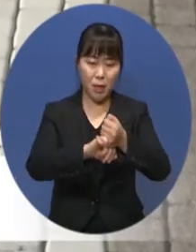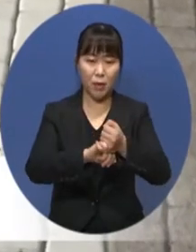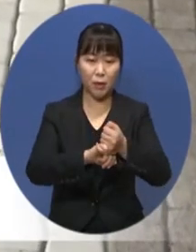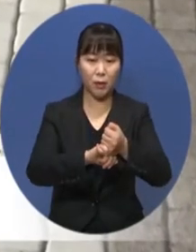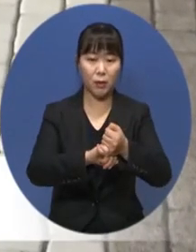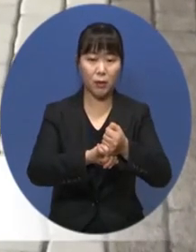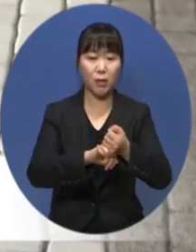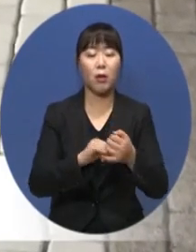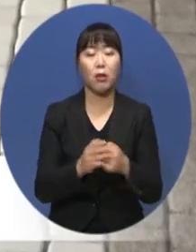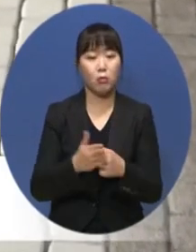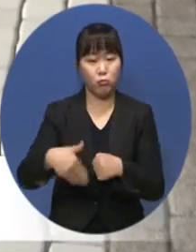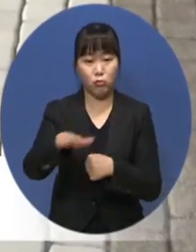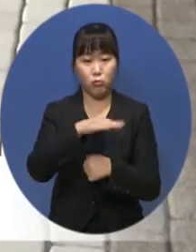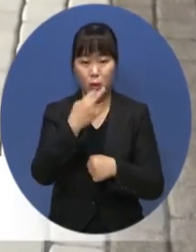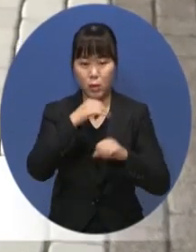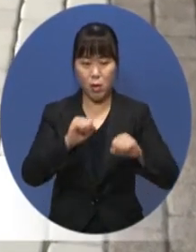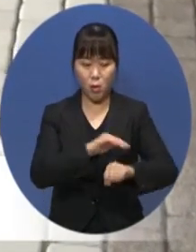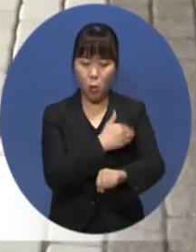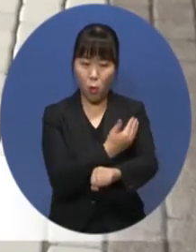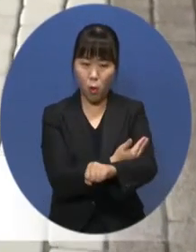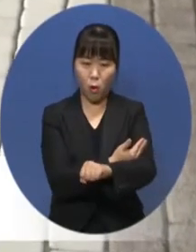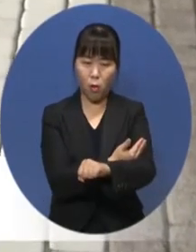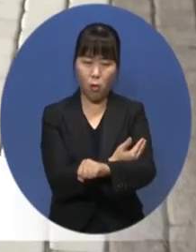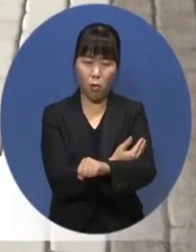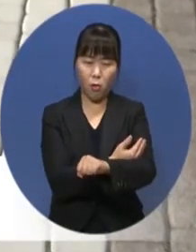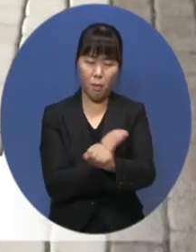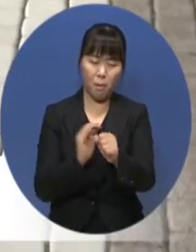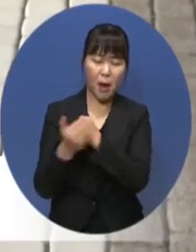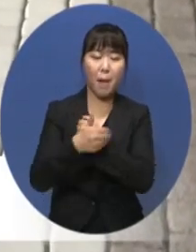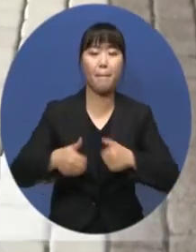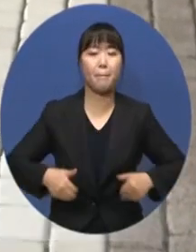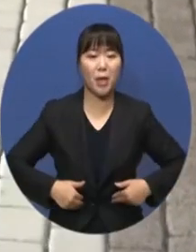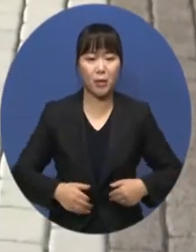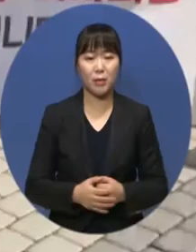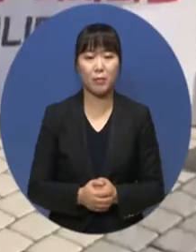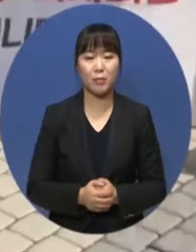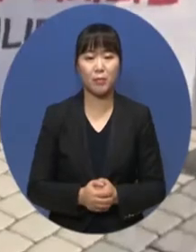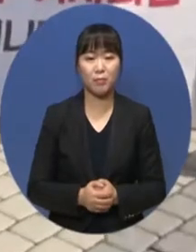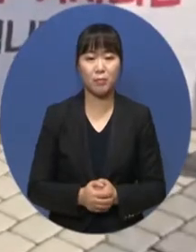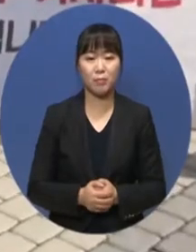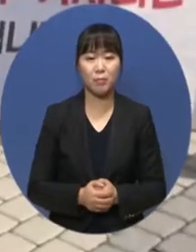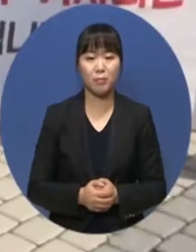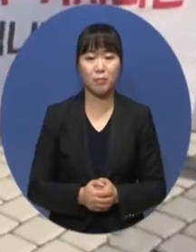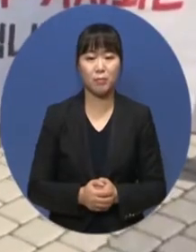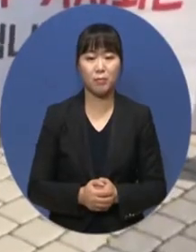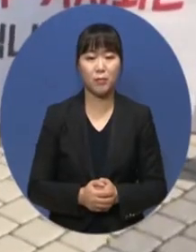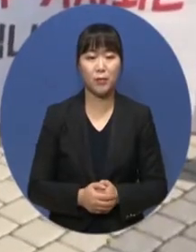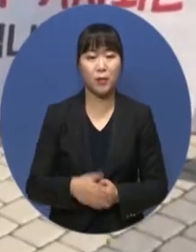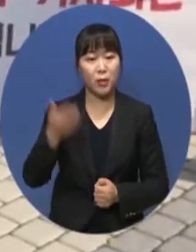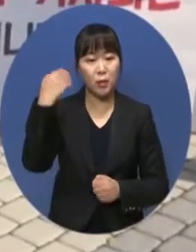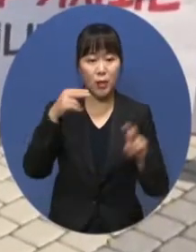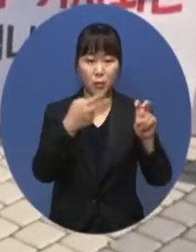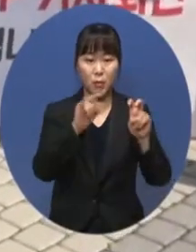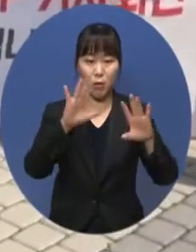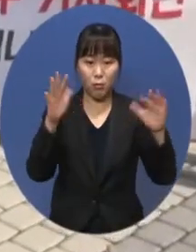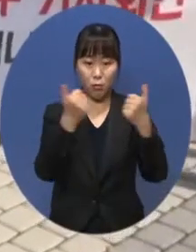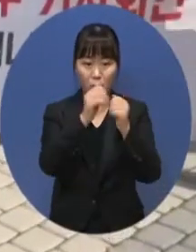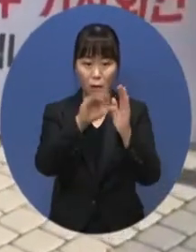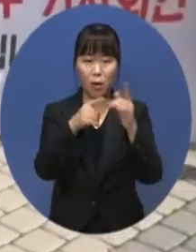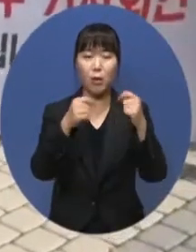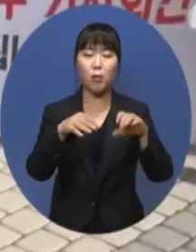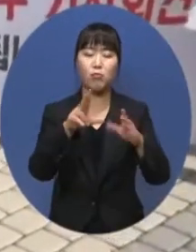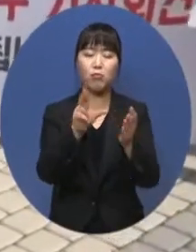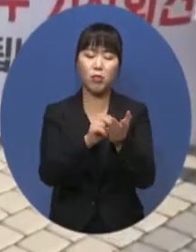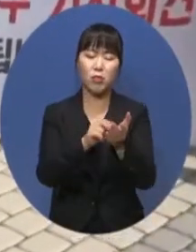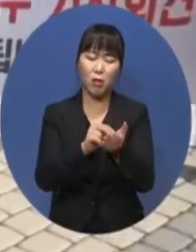하고 우리의 생존권 반드시 지켜야 된다고 생각합니다. 지난 20대 국회에서 이런